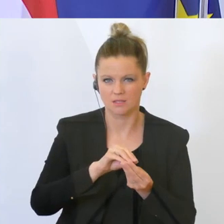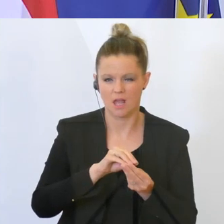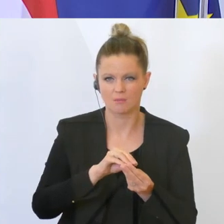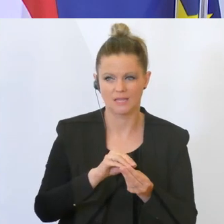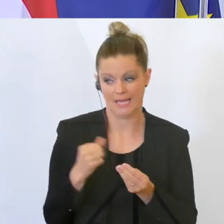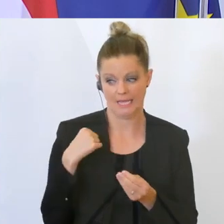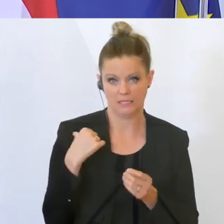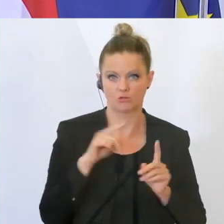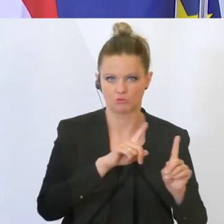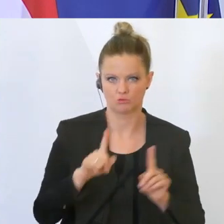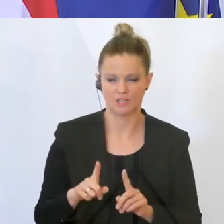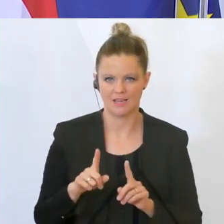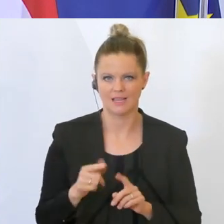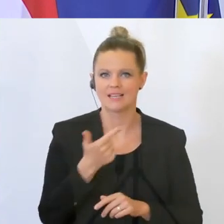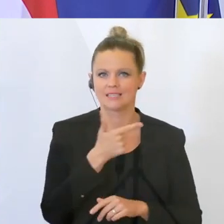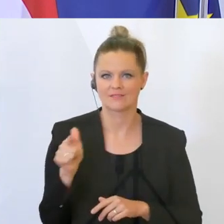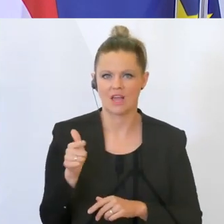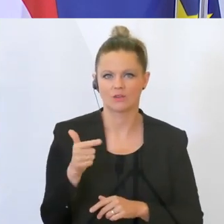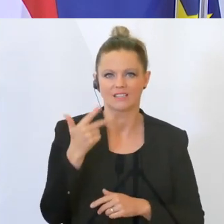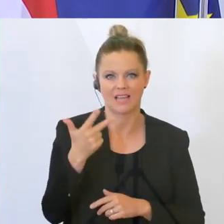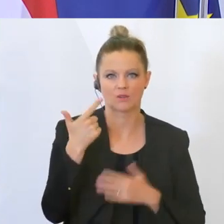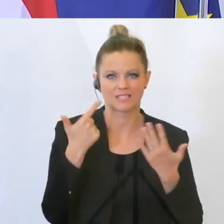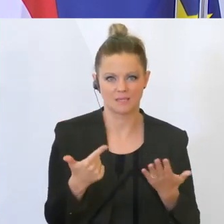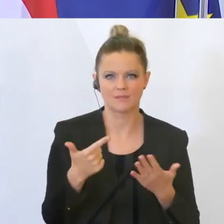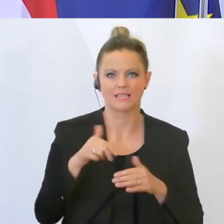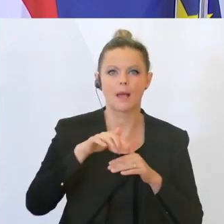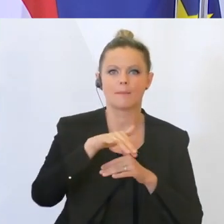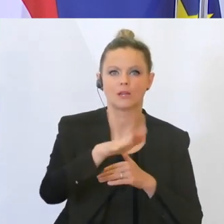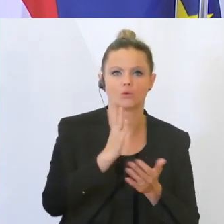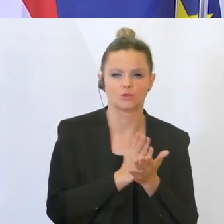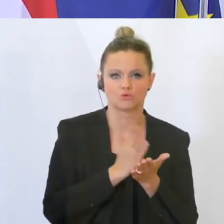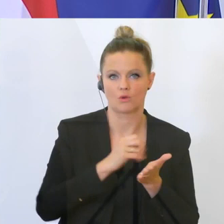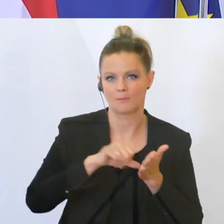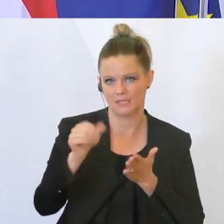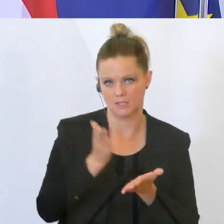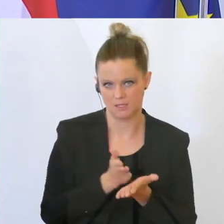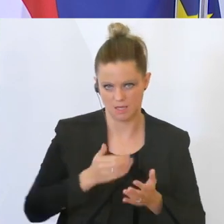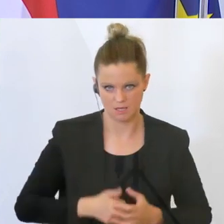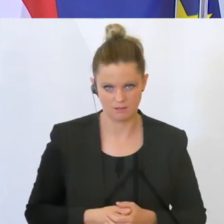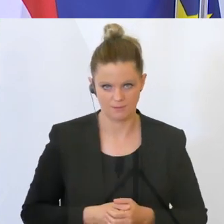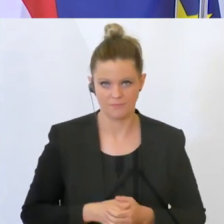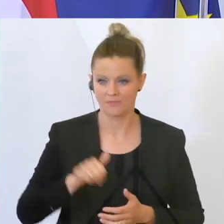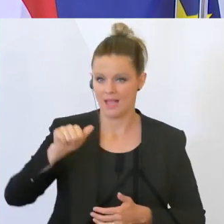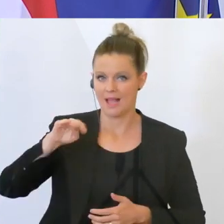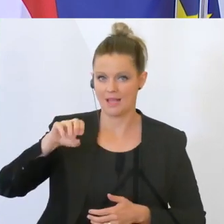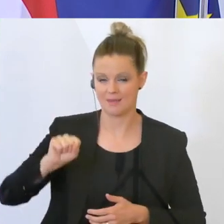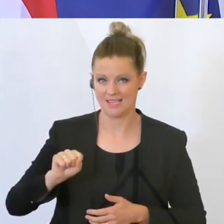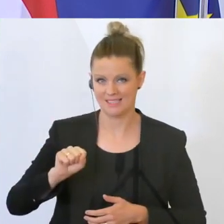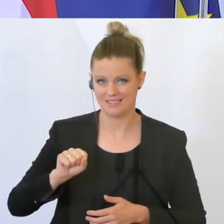mit Stand gestern sozusagen, 273 Millionen bereits ausbezahlt. Und im AMS, das geht